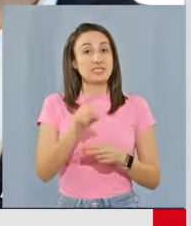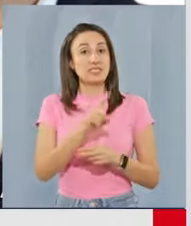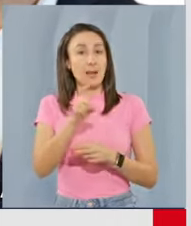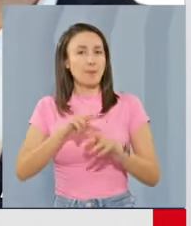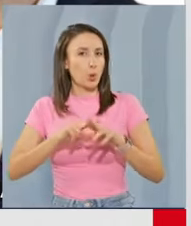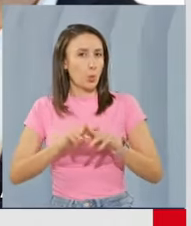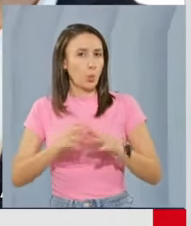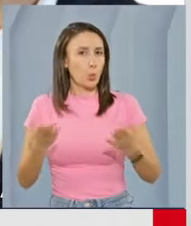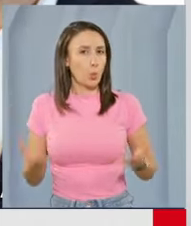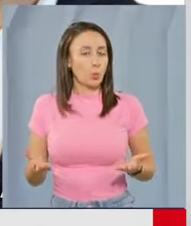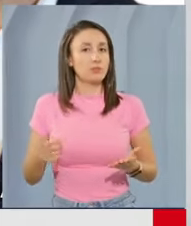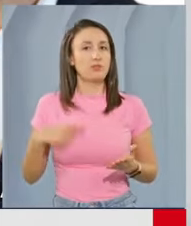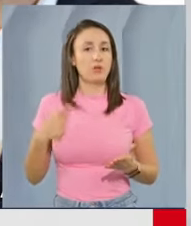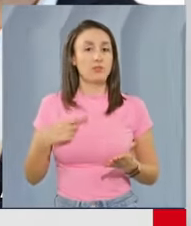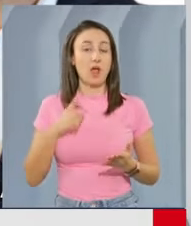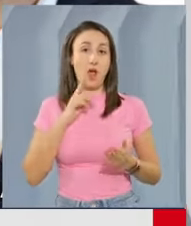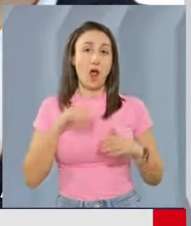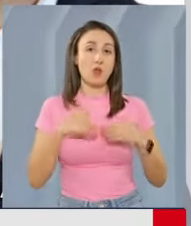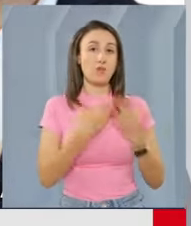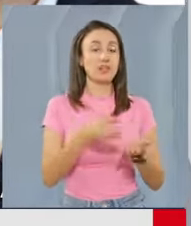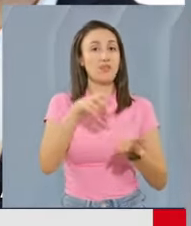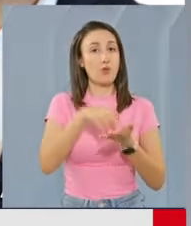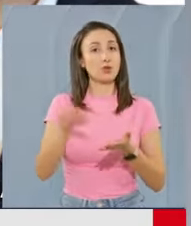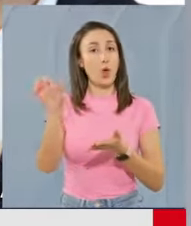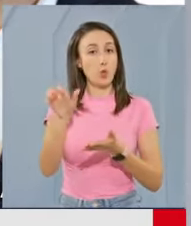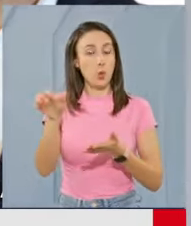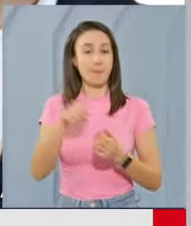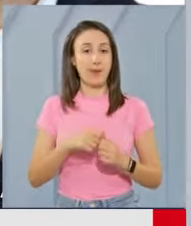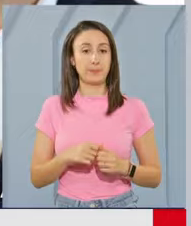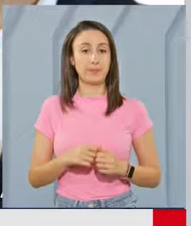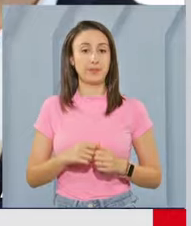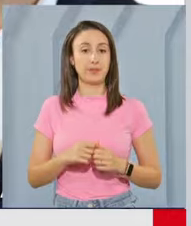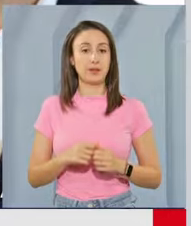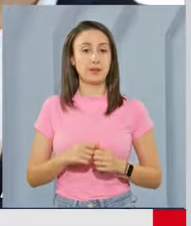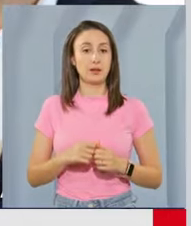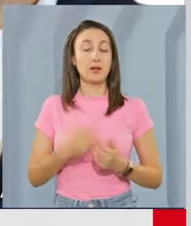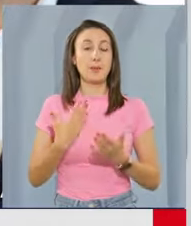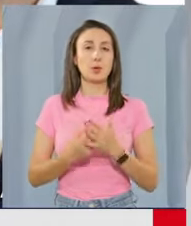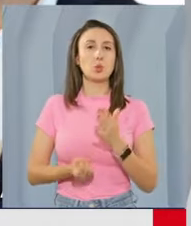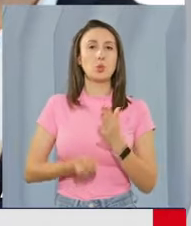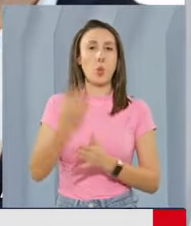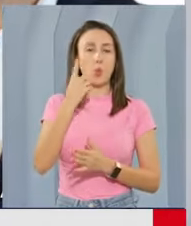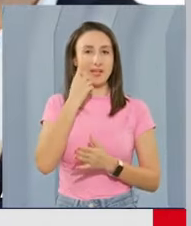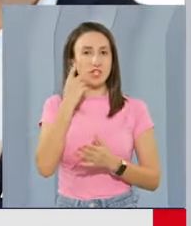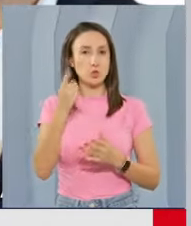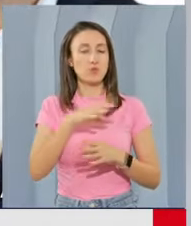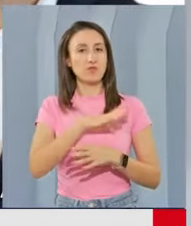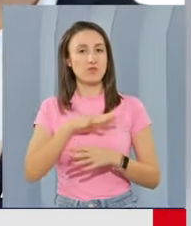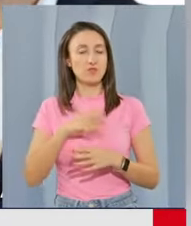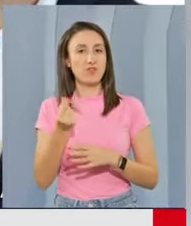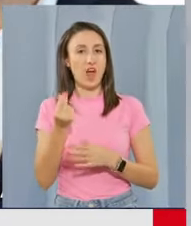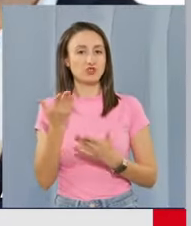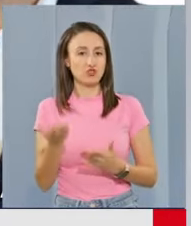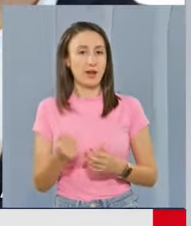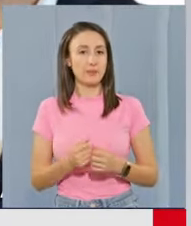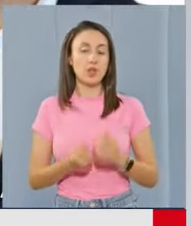modul în care vor fi alocate fondurile europene în perspectiva noului exercițiu financiar a noii comisii europene